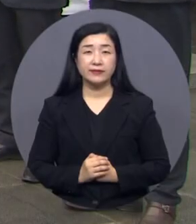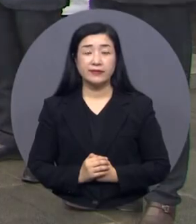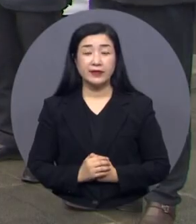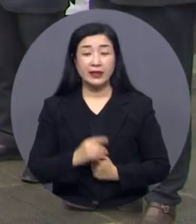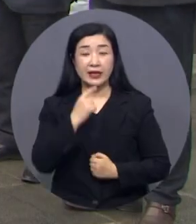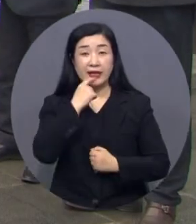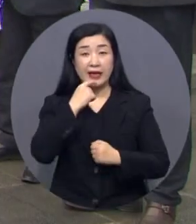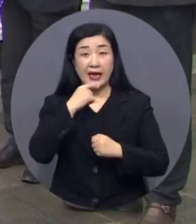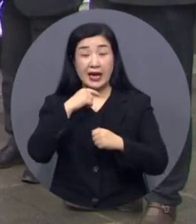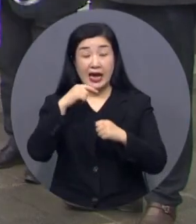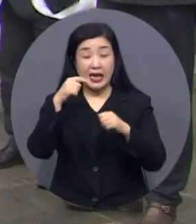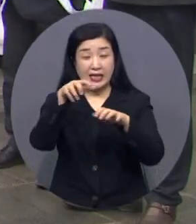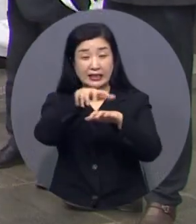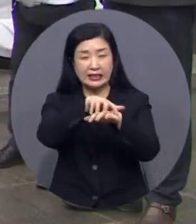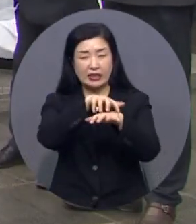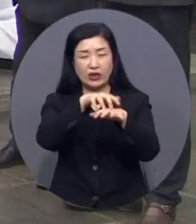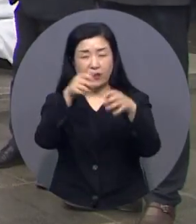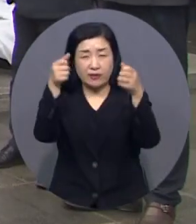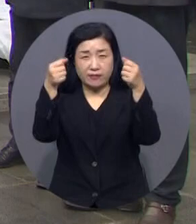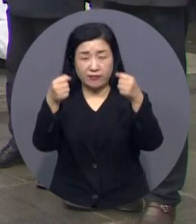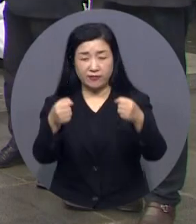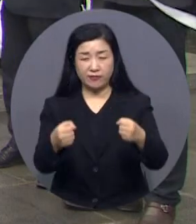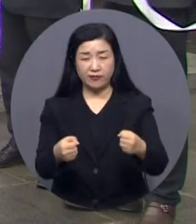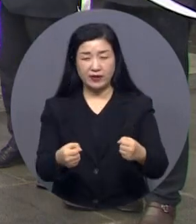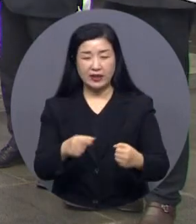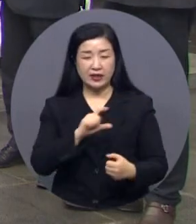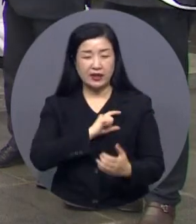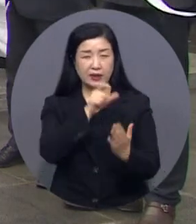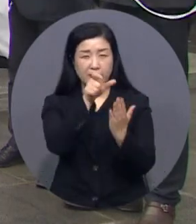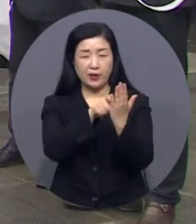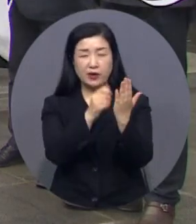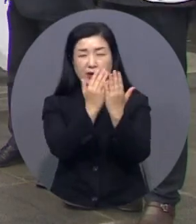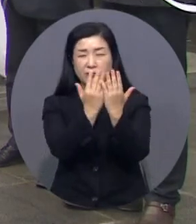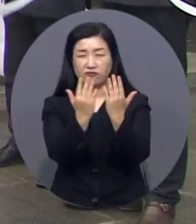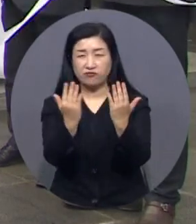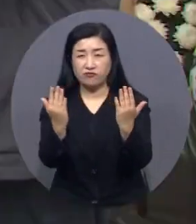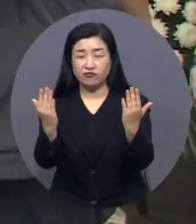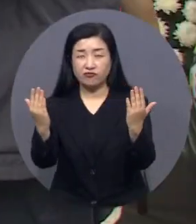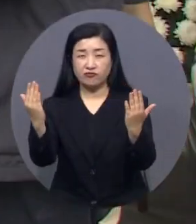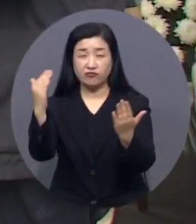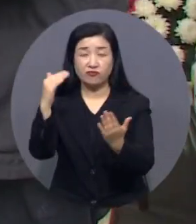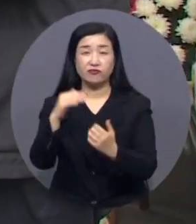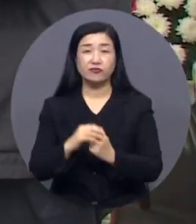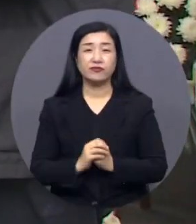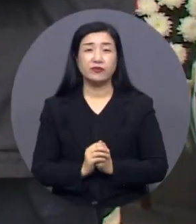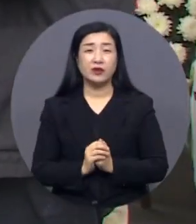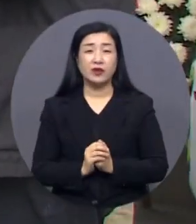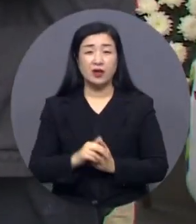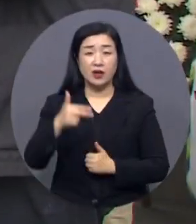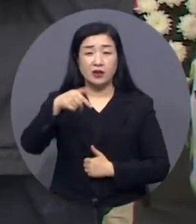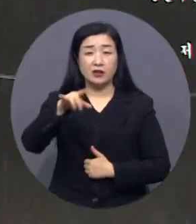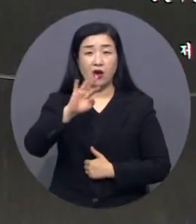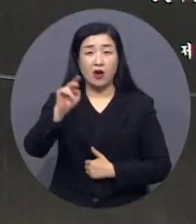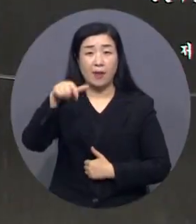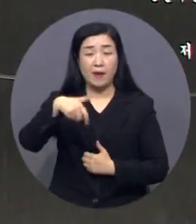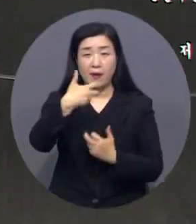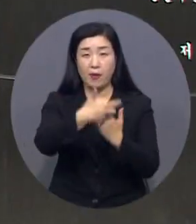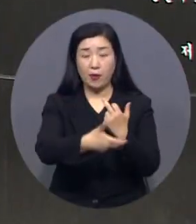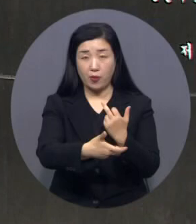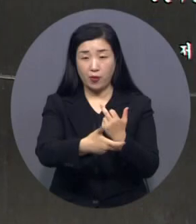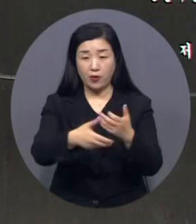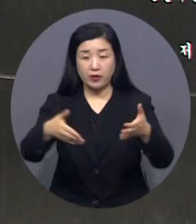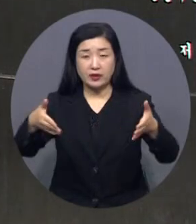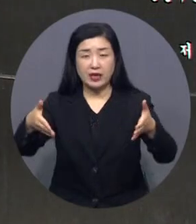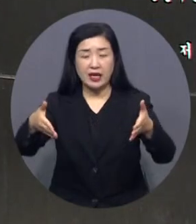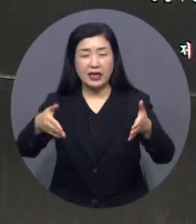하얀 천이 걷히자 희생자 명단과 추모시가 쓰인 조형물이 드러납니다. 정방폭포와 소남머리 사이